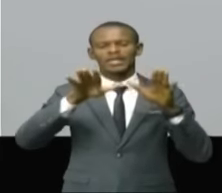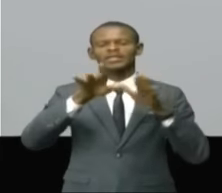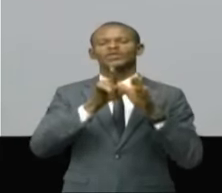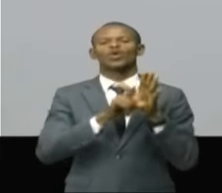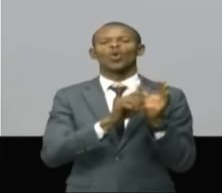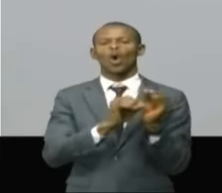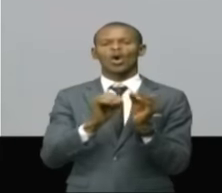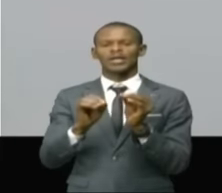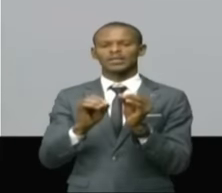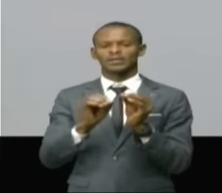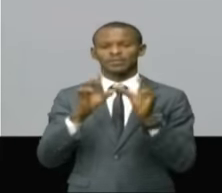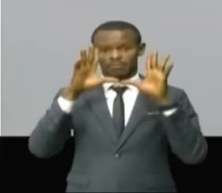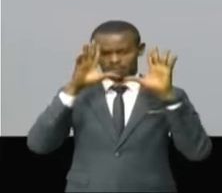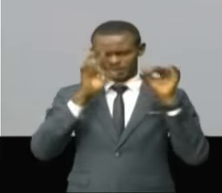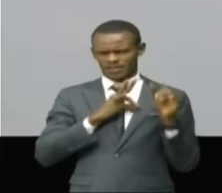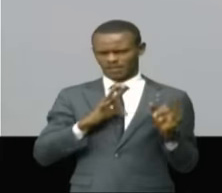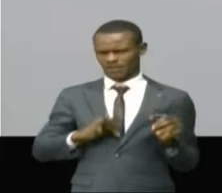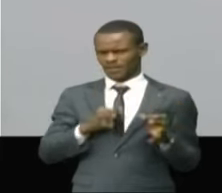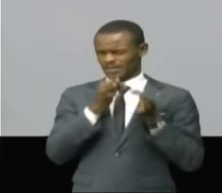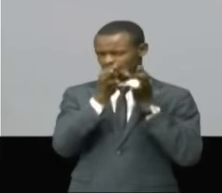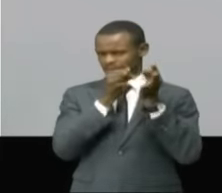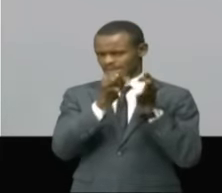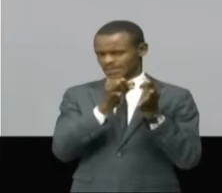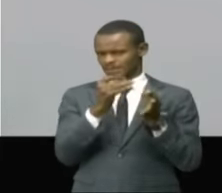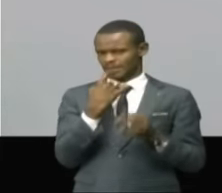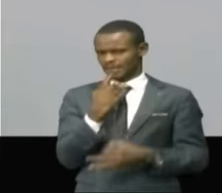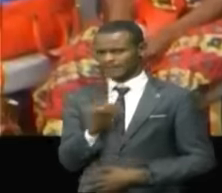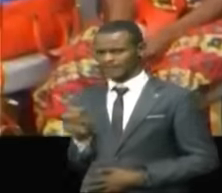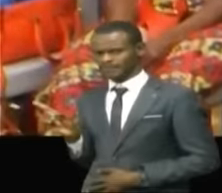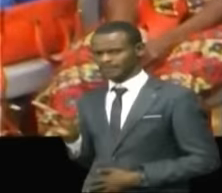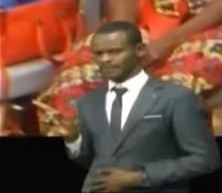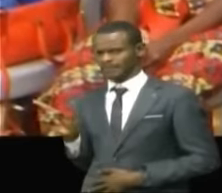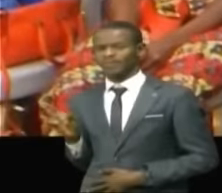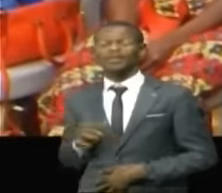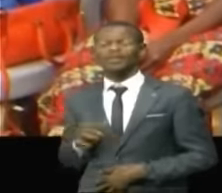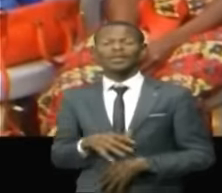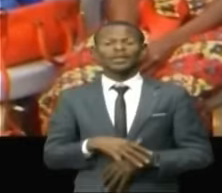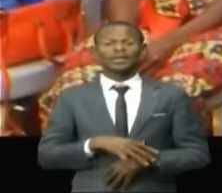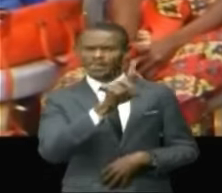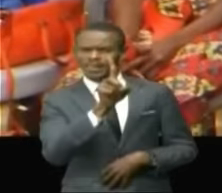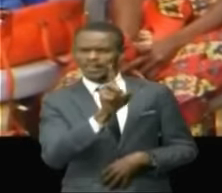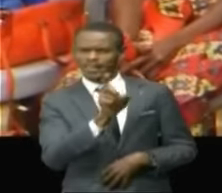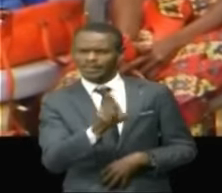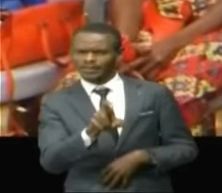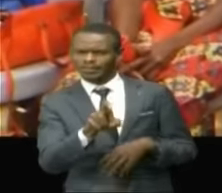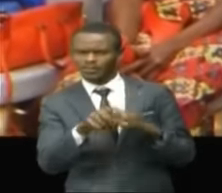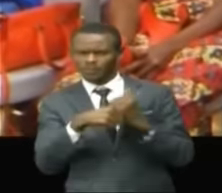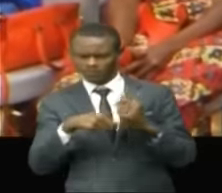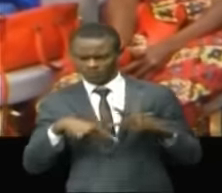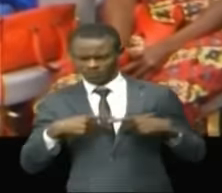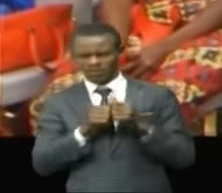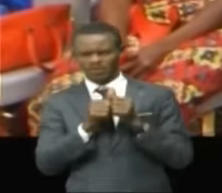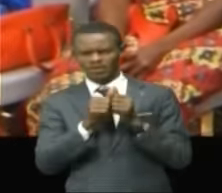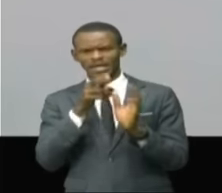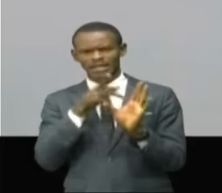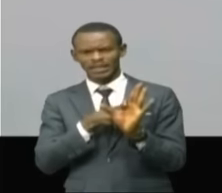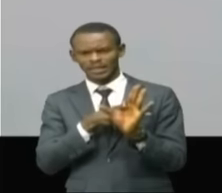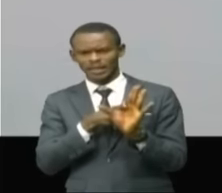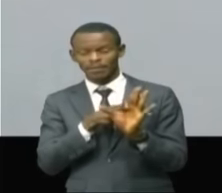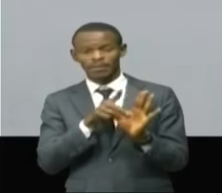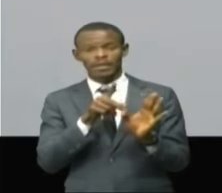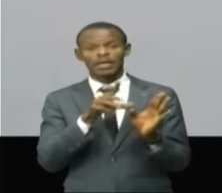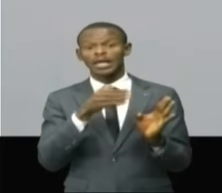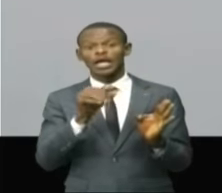des personnes vivant avec handicap et de toute autre personne marginalisée a de tout